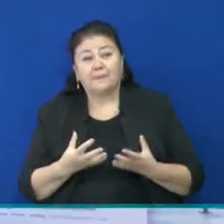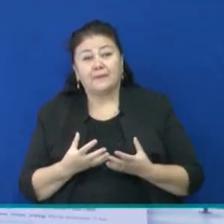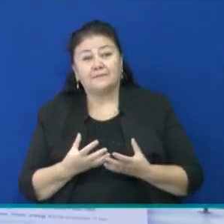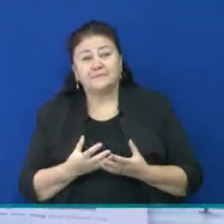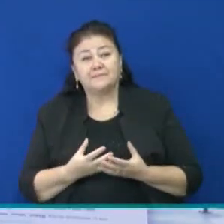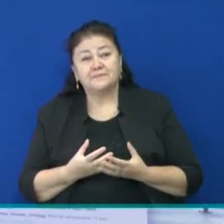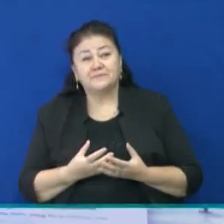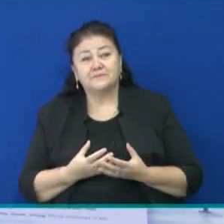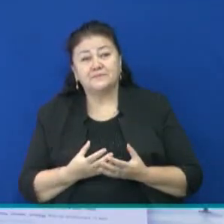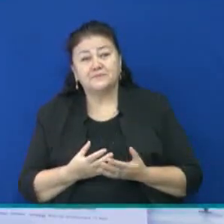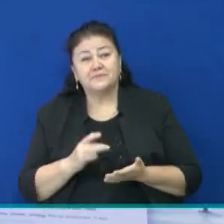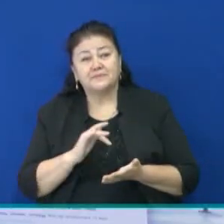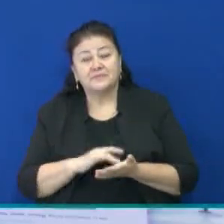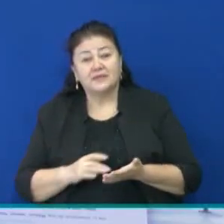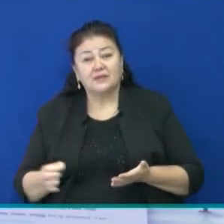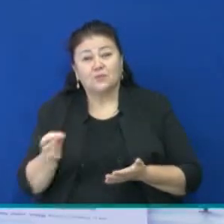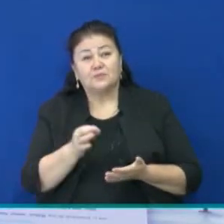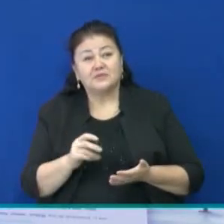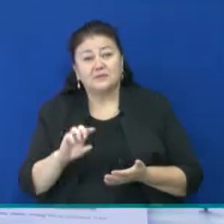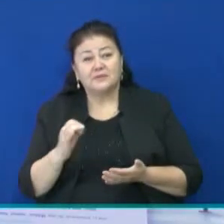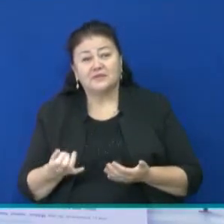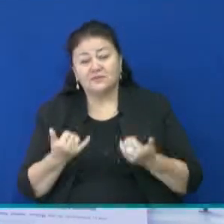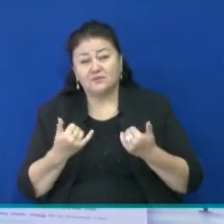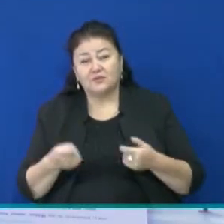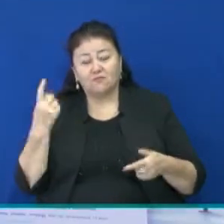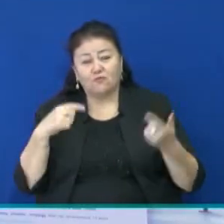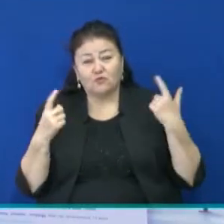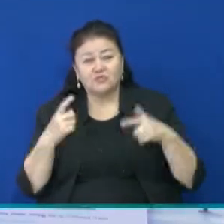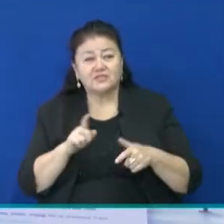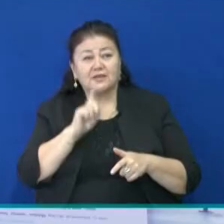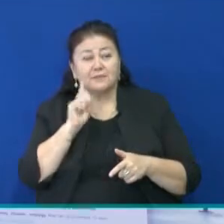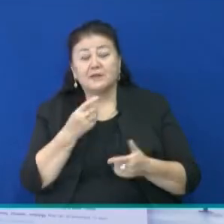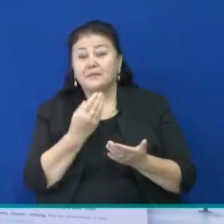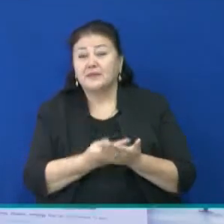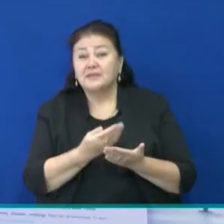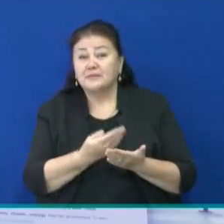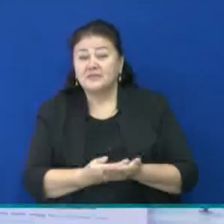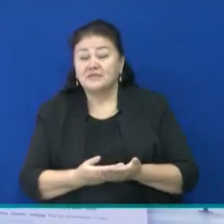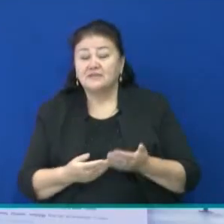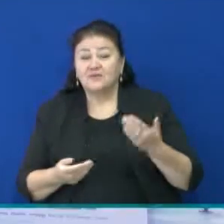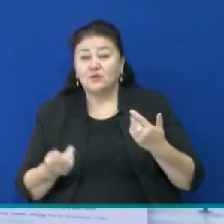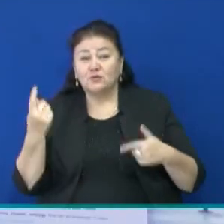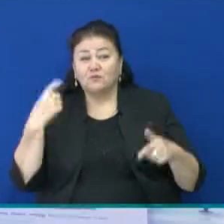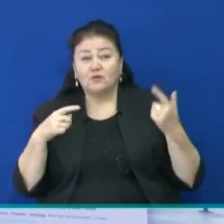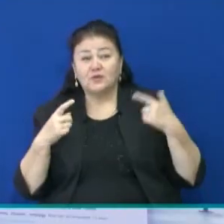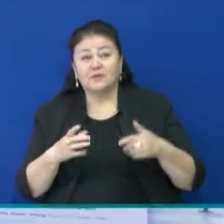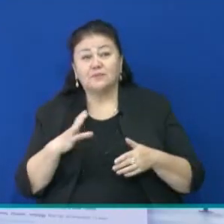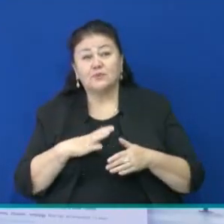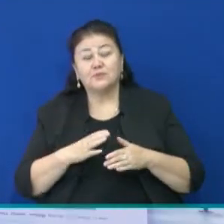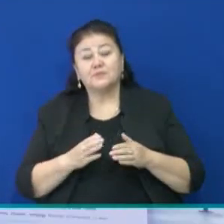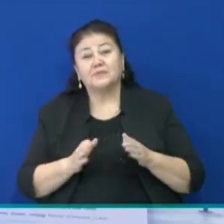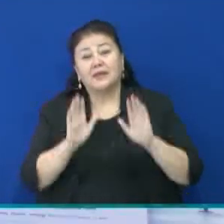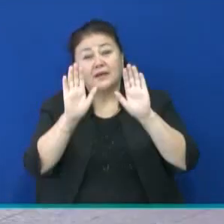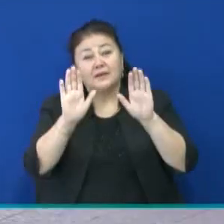центра в городе Семей, центре области Абай. Сегодняшняя творческая молодежь продемонстрирует свое искусство, а на Арбате будут представлены произведения